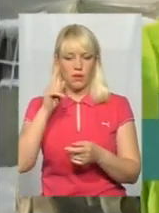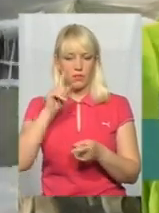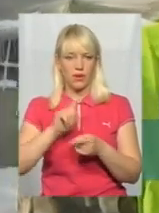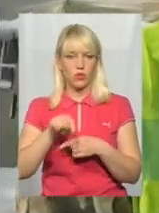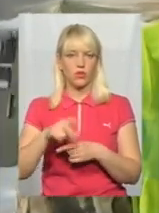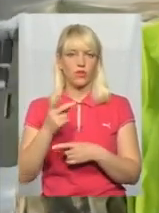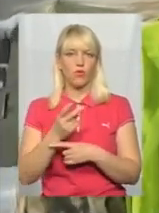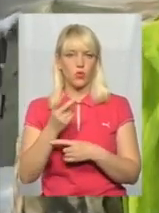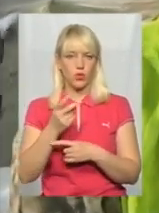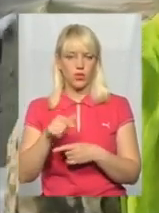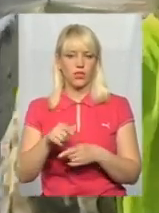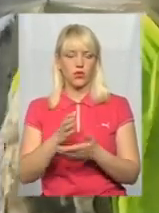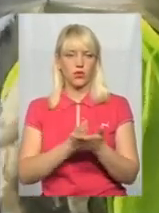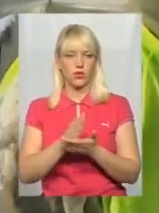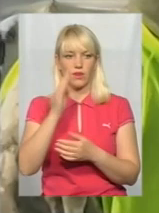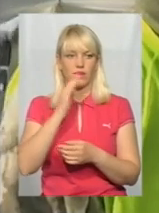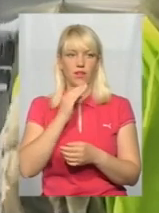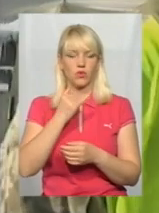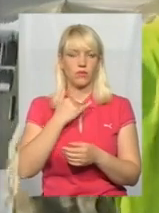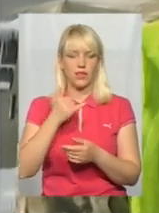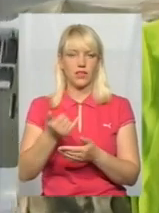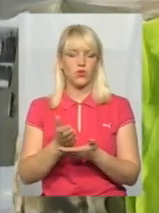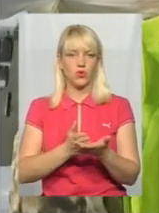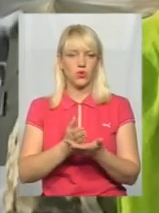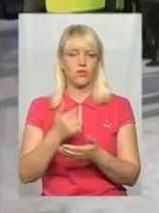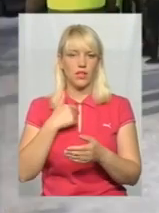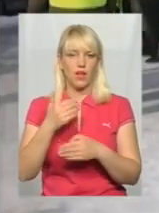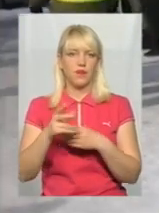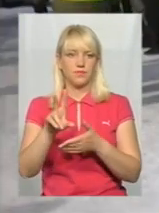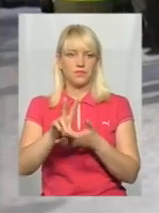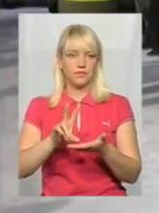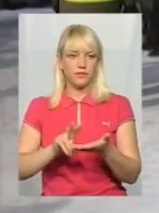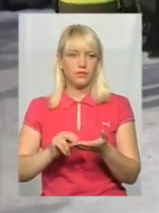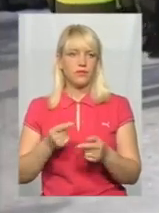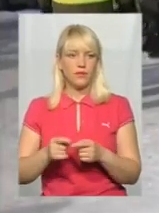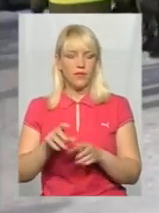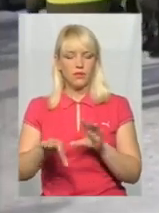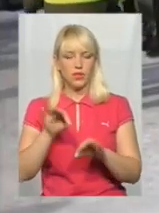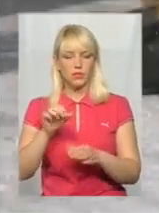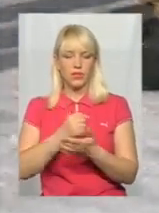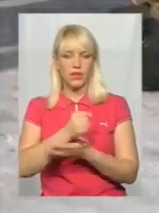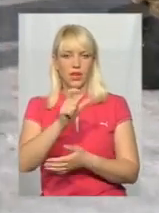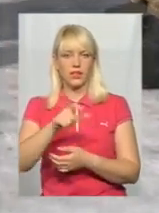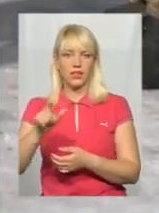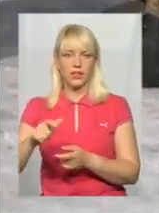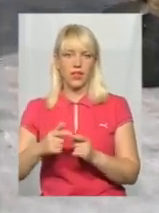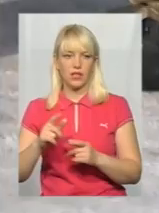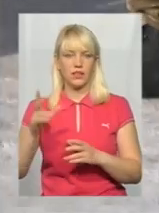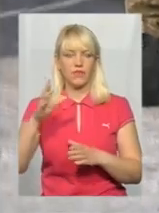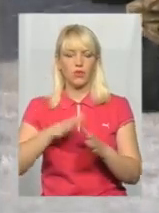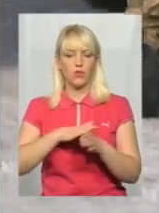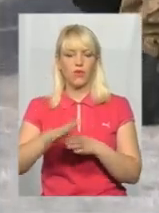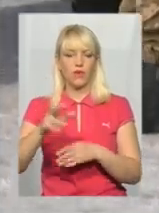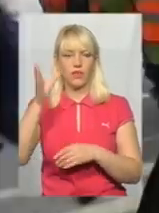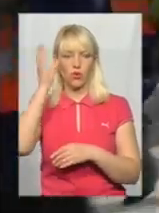двоюродний, тато тут теж у мене служив. І я теж пішов по їхніх стопах. Відбір кандидатів для участі у курсі відбувається з урахуванням рівня